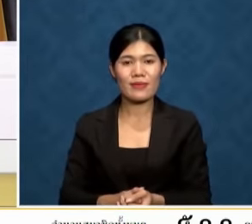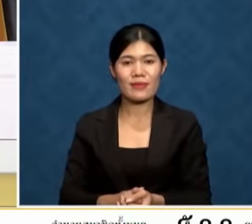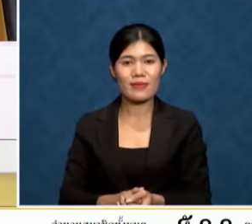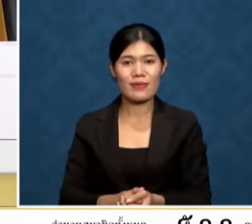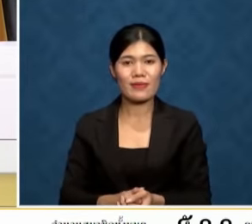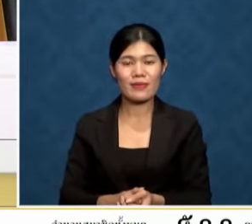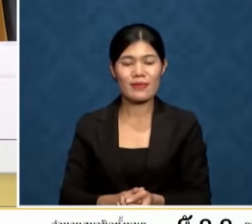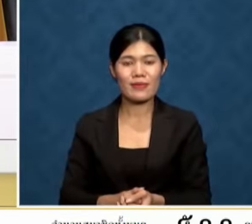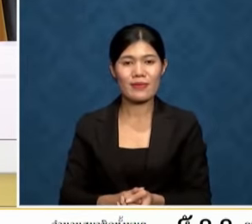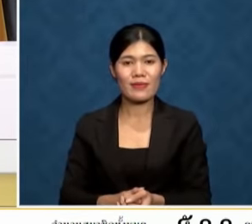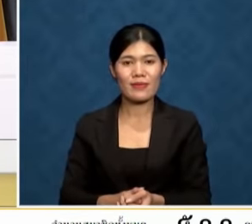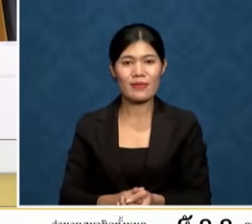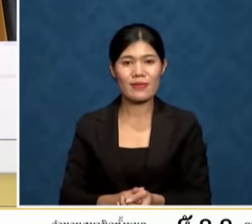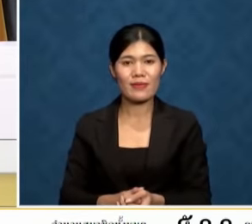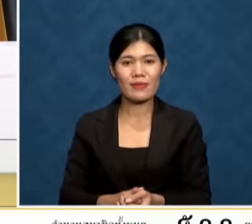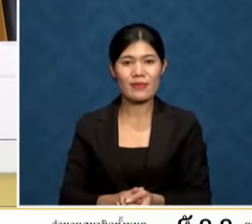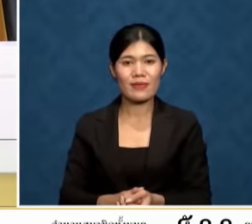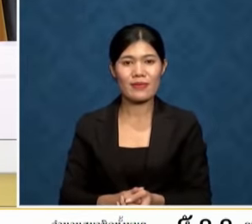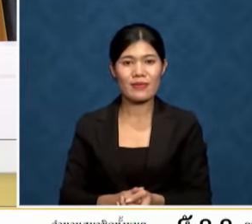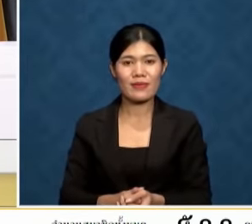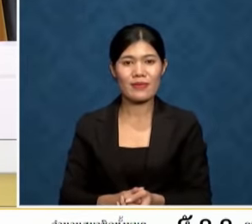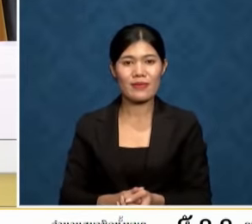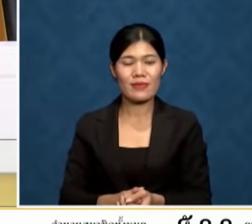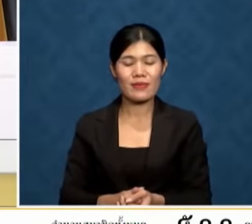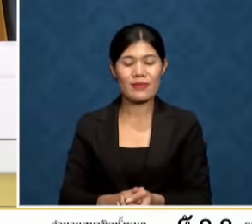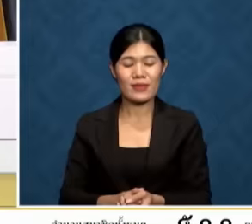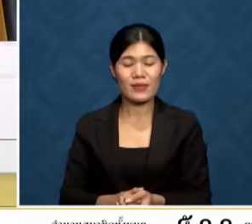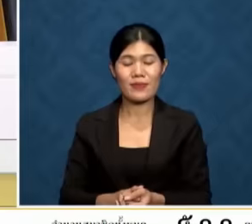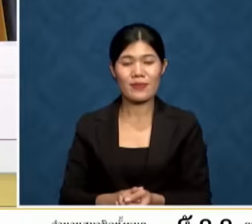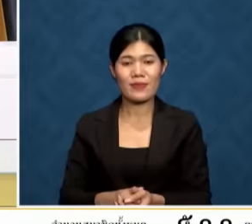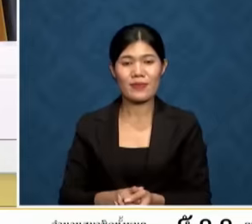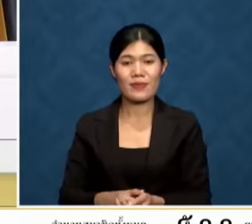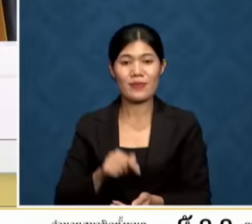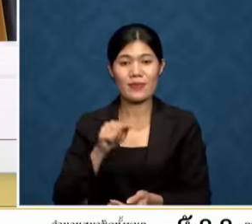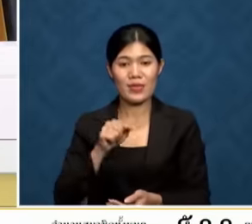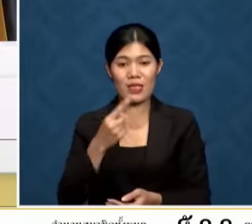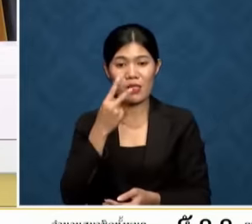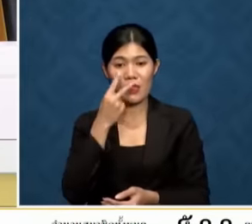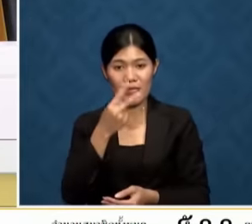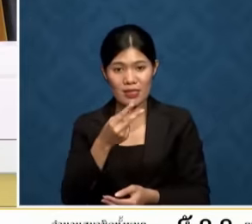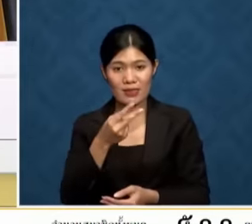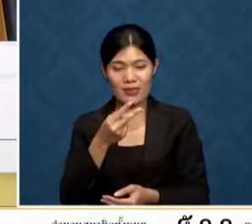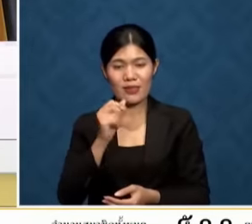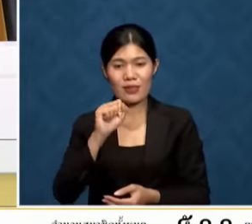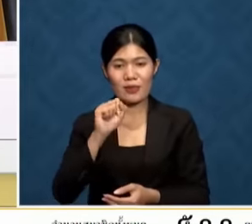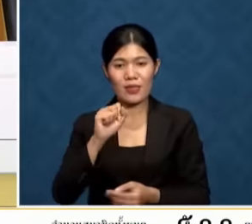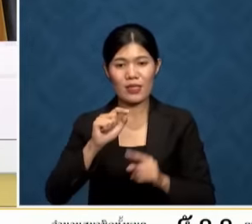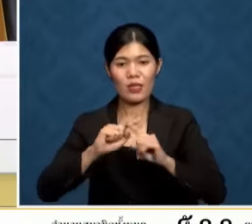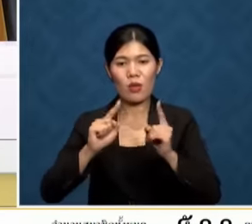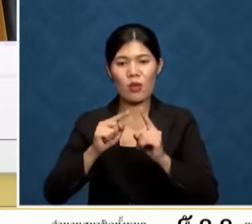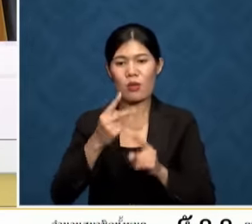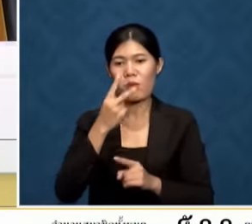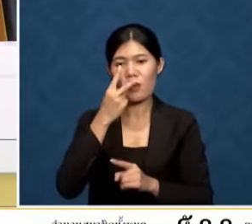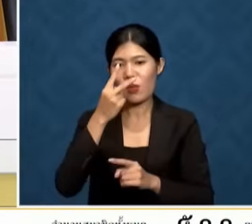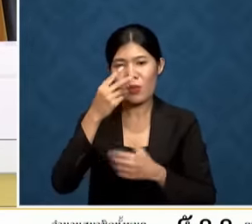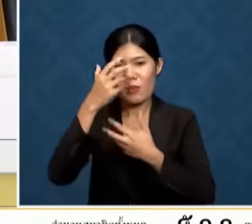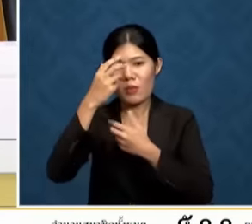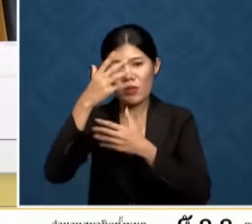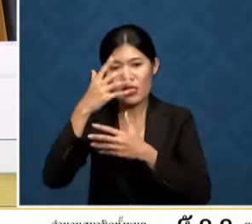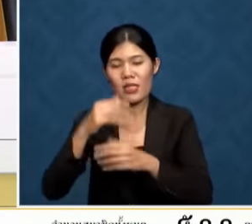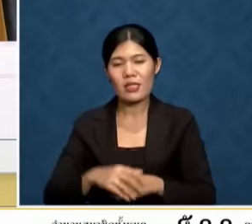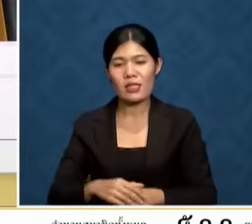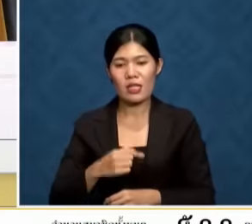เห็นแต่นั่นคือสิ่งที่ท่านมองข้ามนั่นคือสิ่งที่เรามองขาดแต่นั่นคือสิ่งที่ท่านมอง